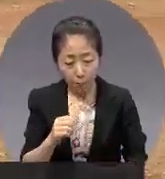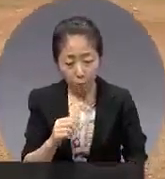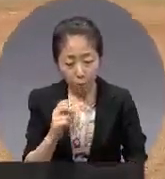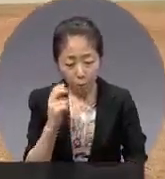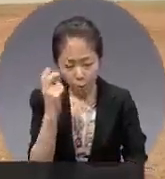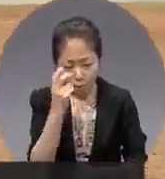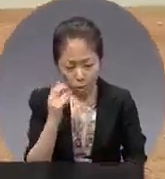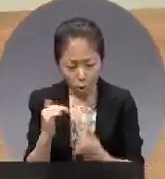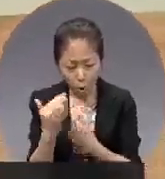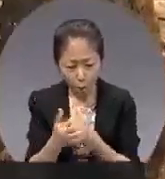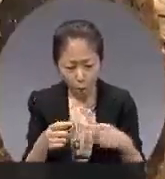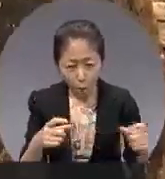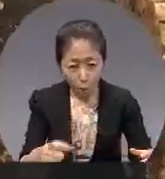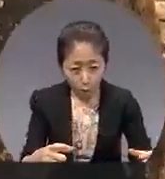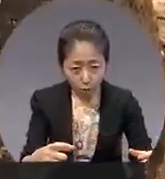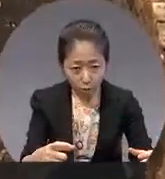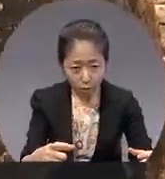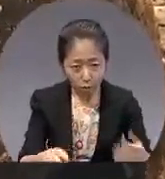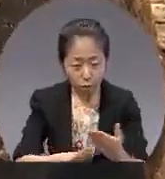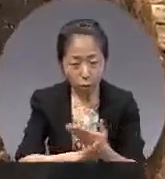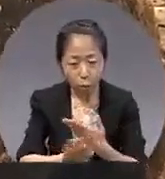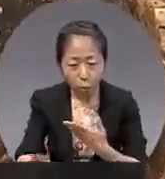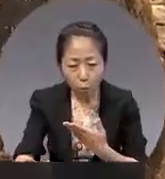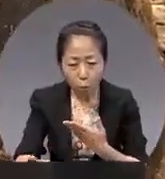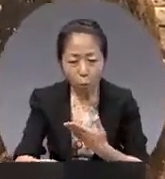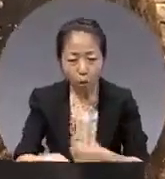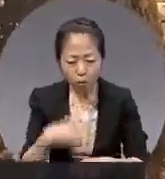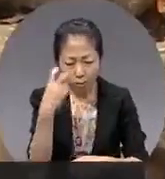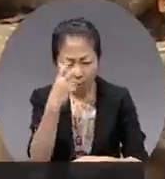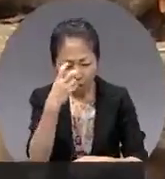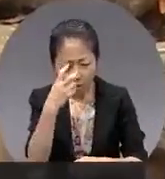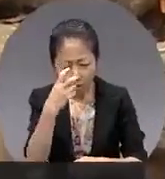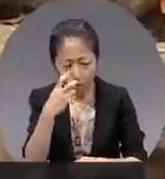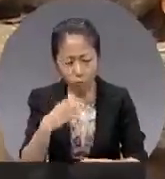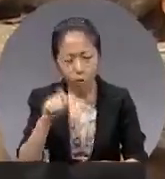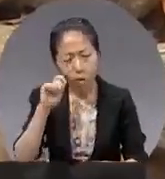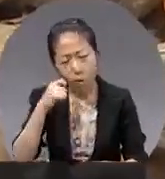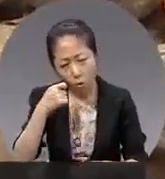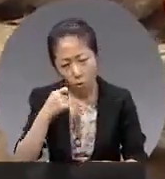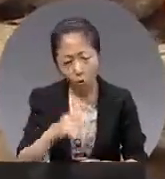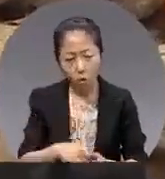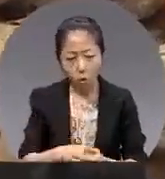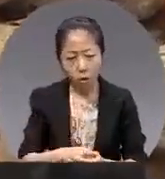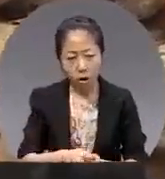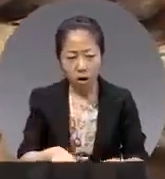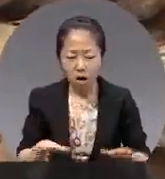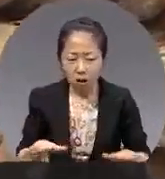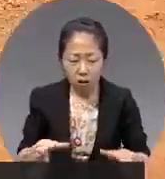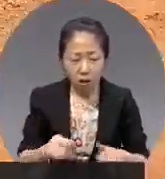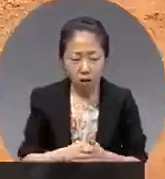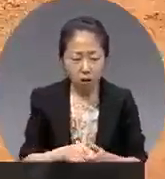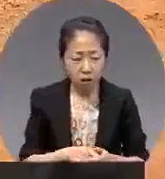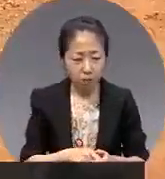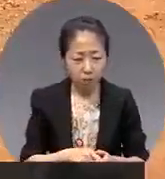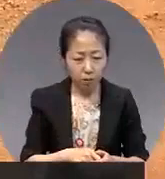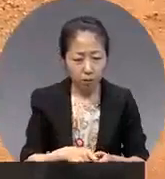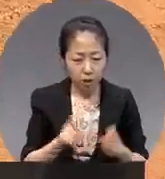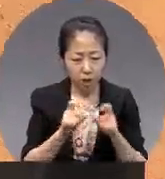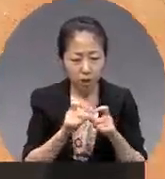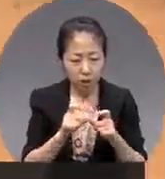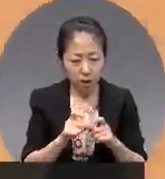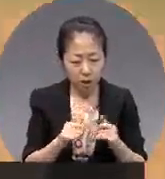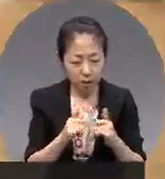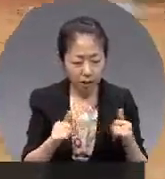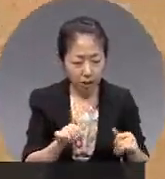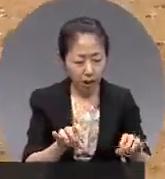캠핑 금지가 고시된 구역이 아니면 단속도 힘듭니다 당장은 개개인의 양심에 기대하는 상황 클링